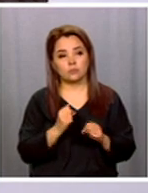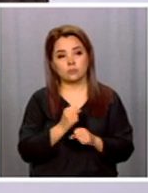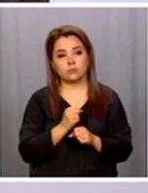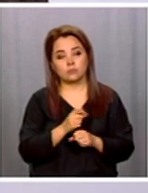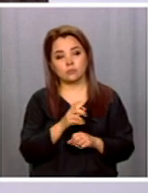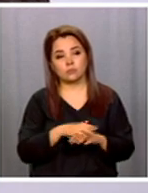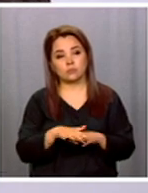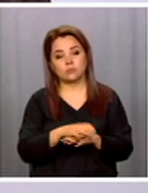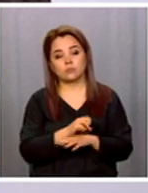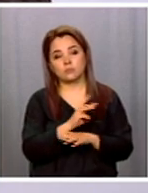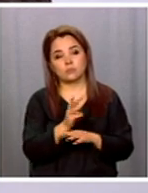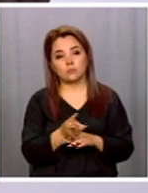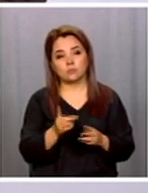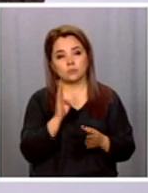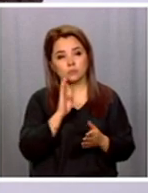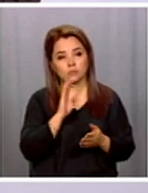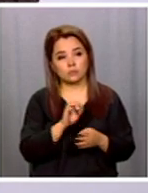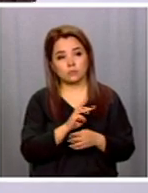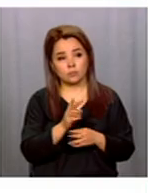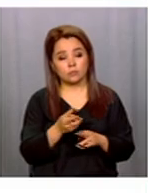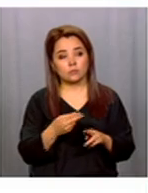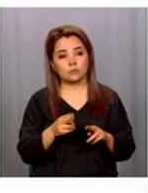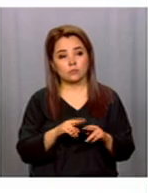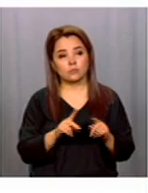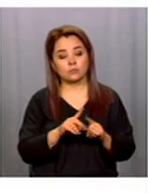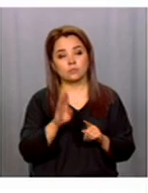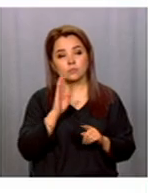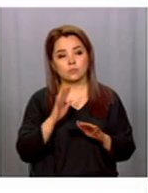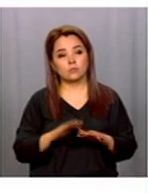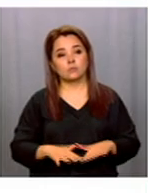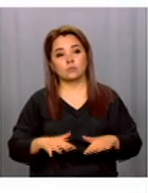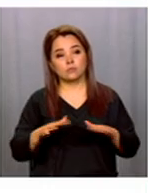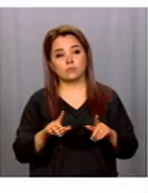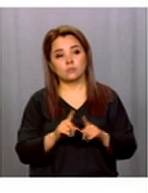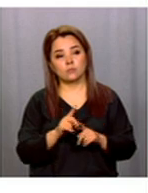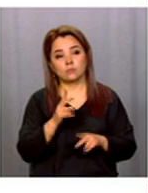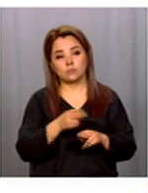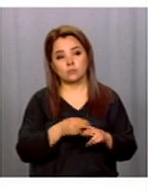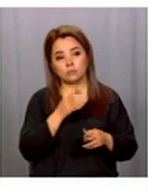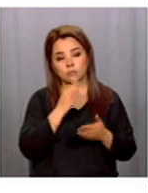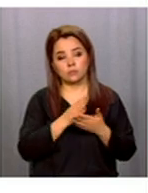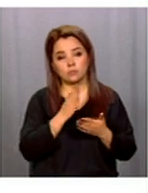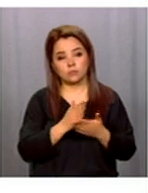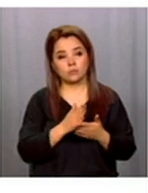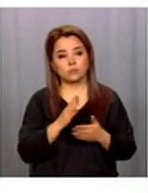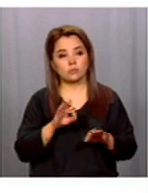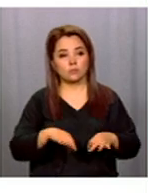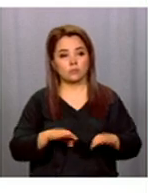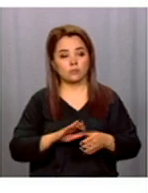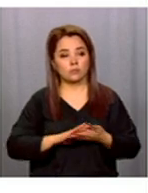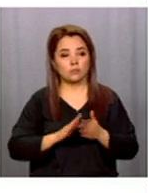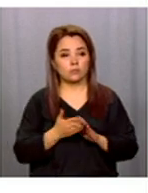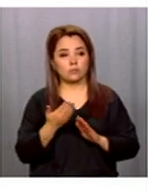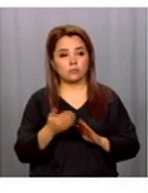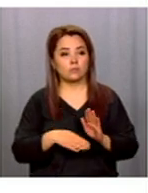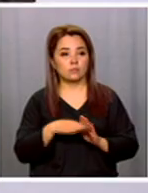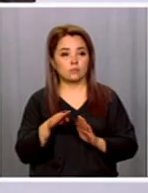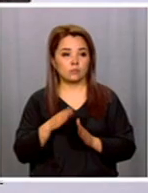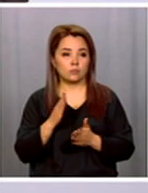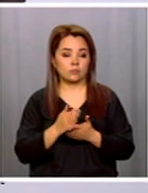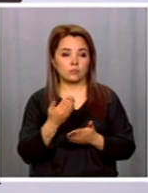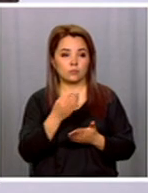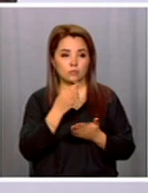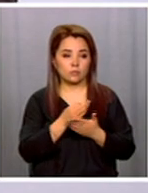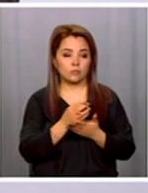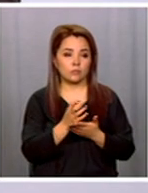сумен қамтамасыз ету, және де су тасқынын болдырмау, көлік жағдайын жақсарту үшін